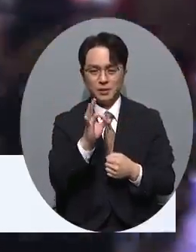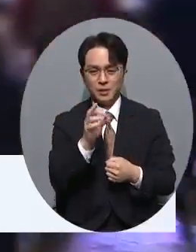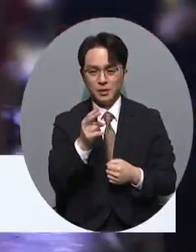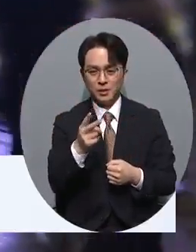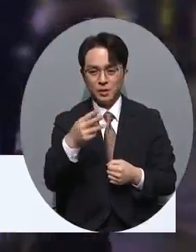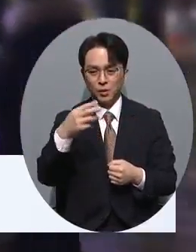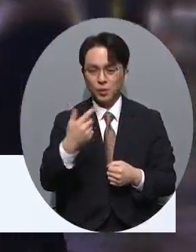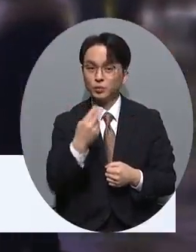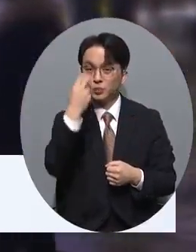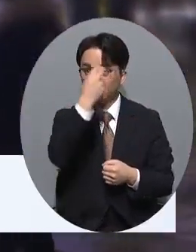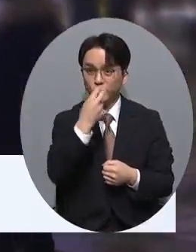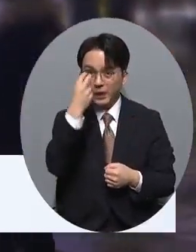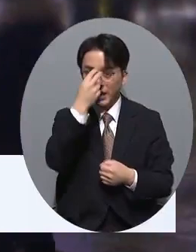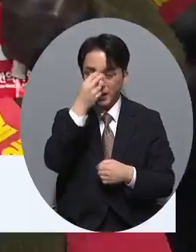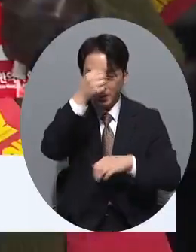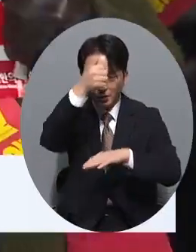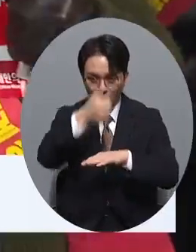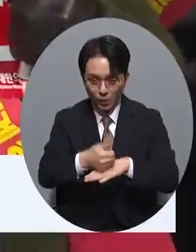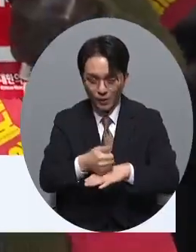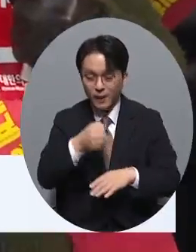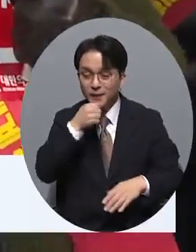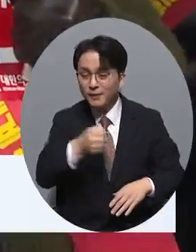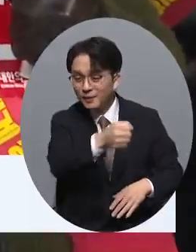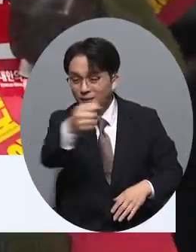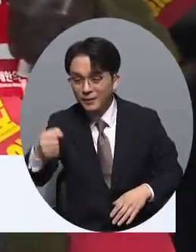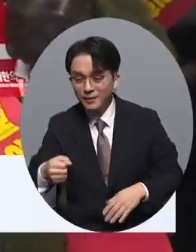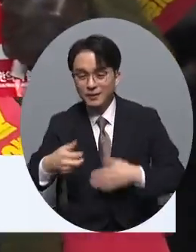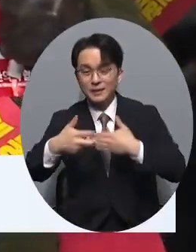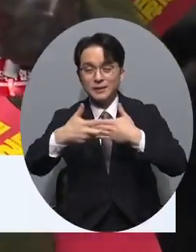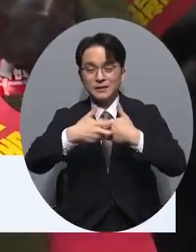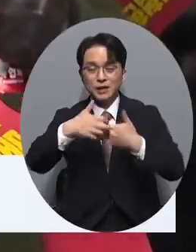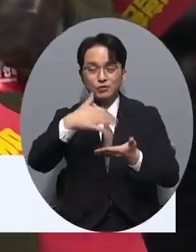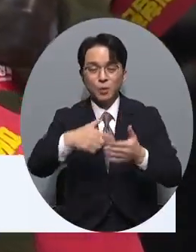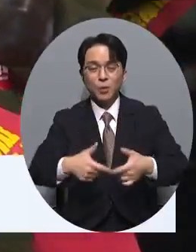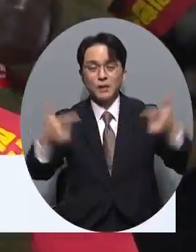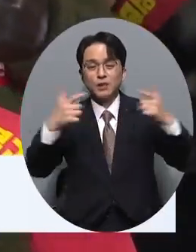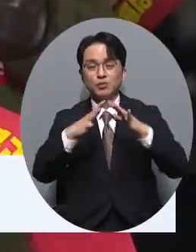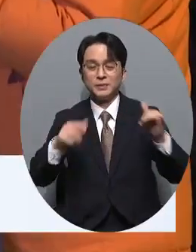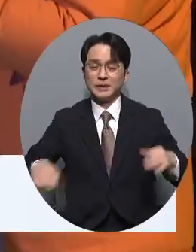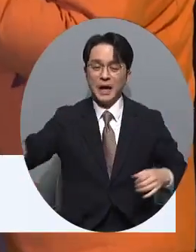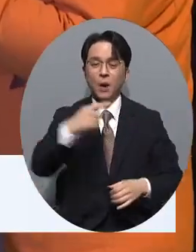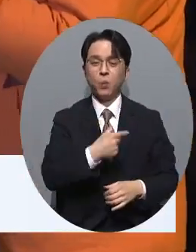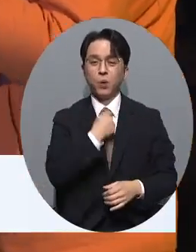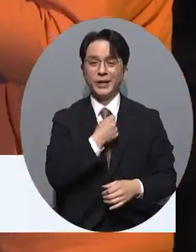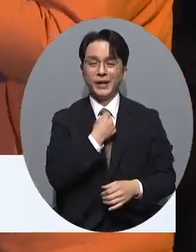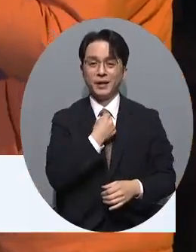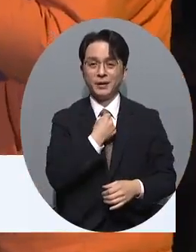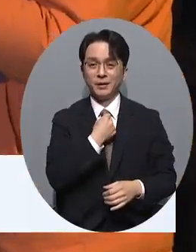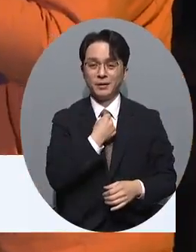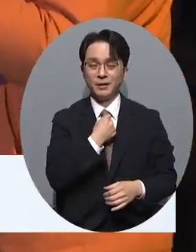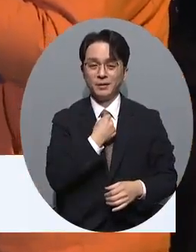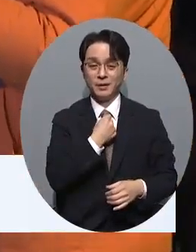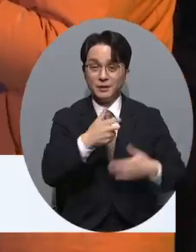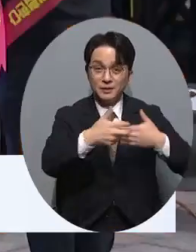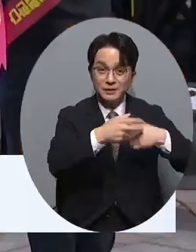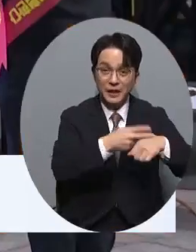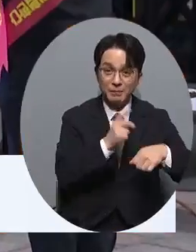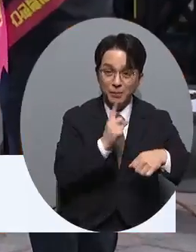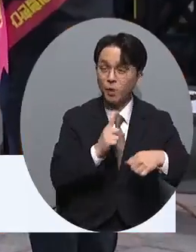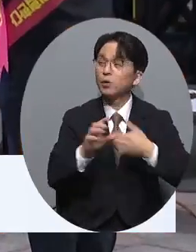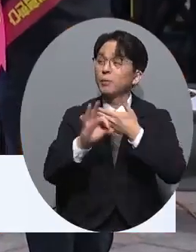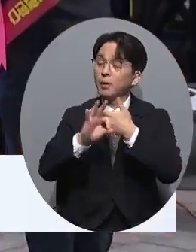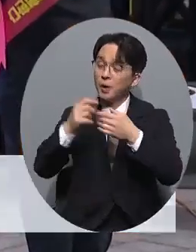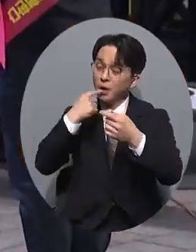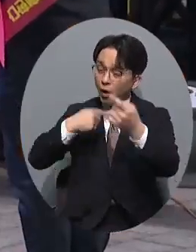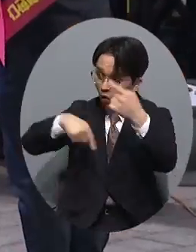찬성이 높다는 정부 주장에 대해서도 대통령 하야 여론이 50% 넘으면 대통령도 물러날 거냐며